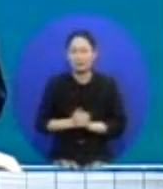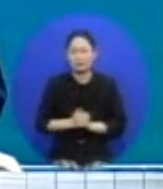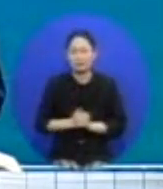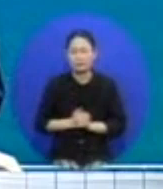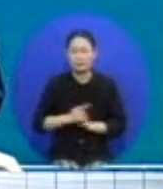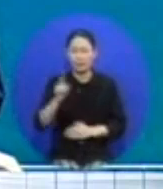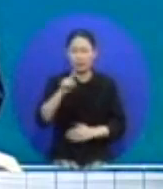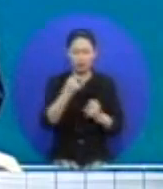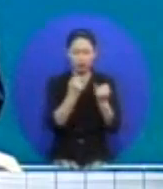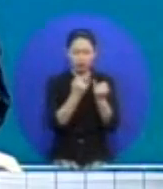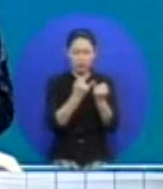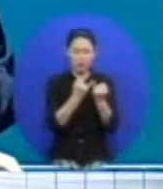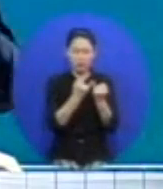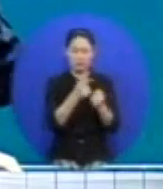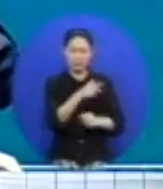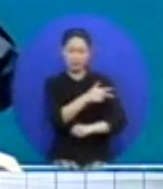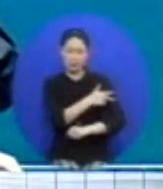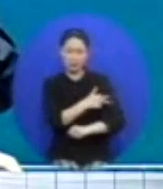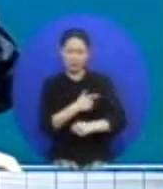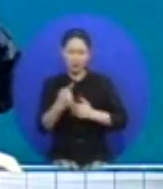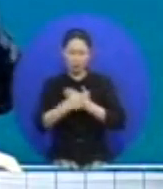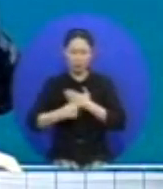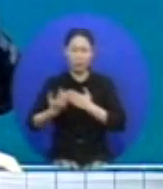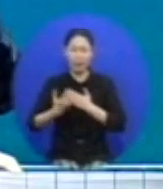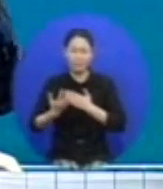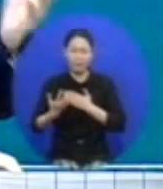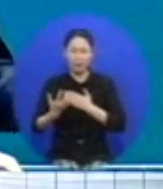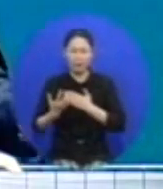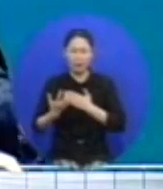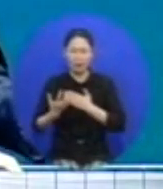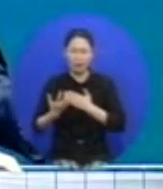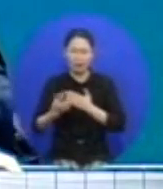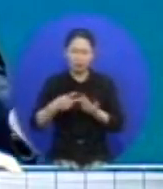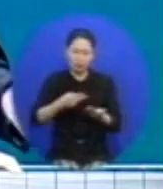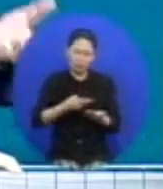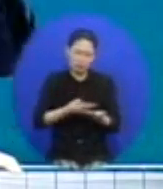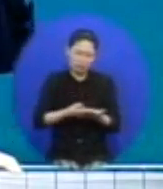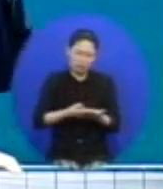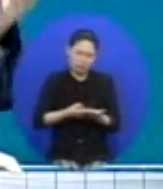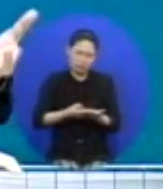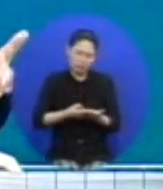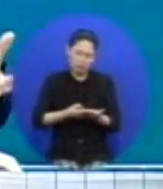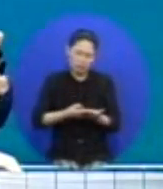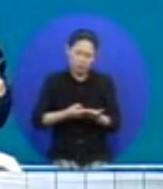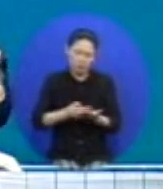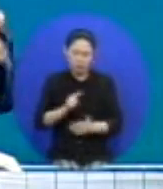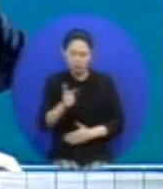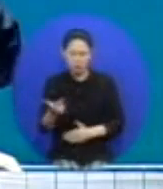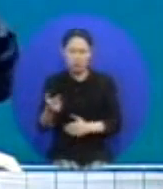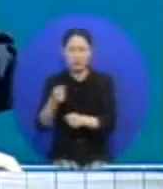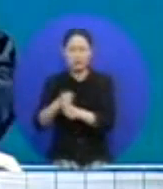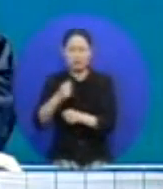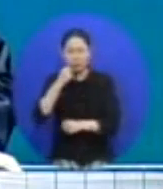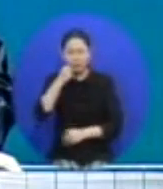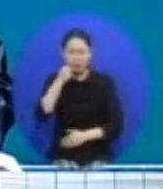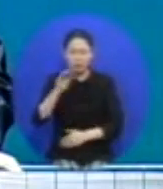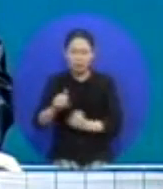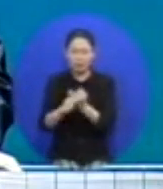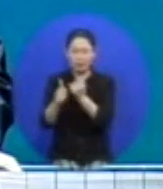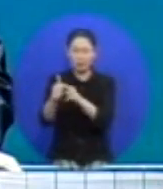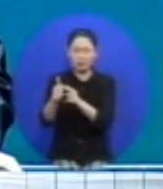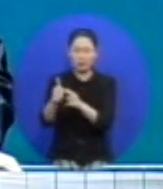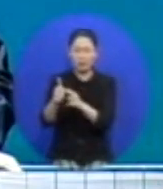어느 여자 집사님 몸이 아파서 누워서 저녁도 하지 못하고 남편이 퇴근을 해